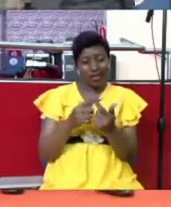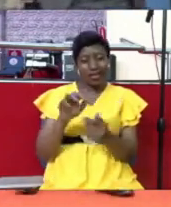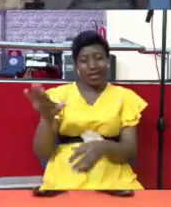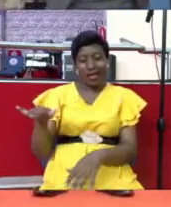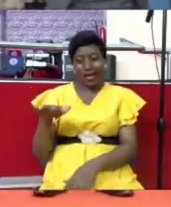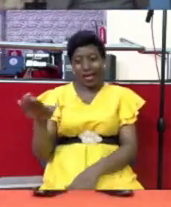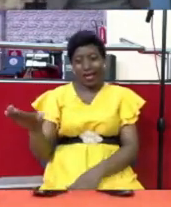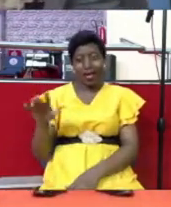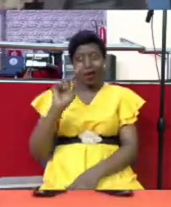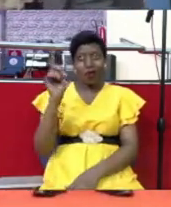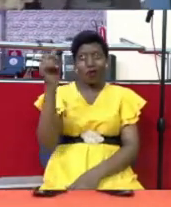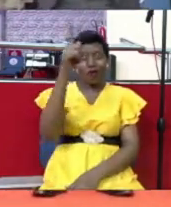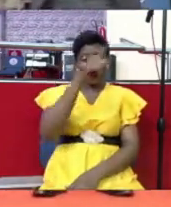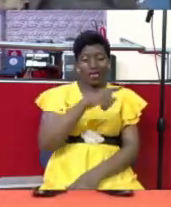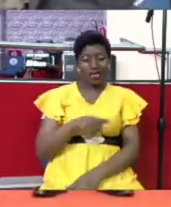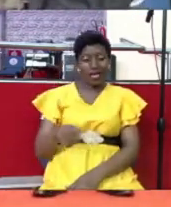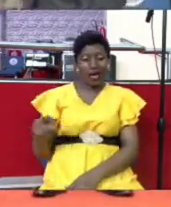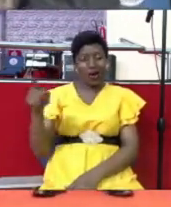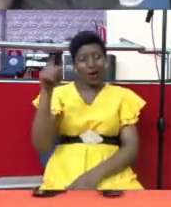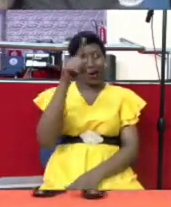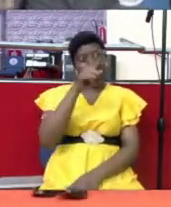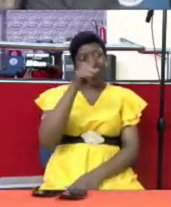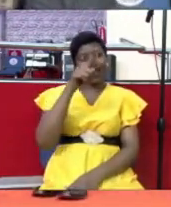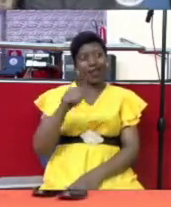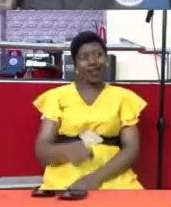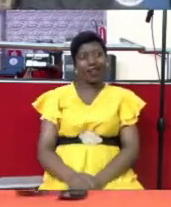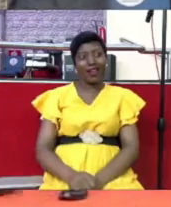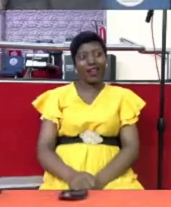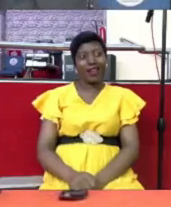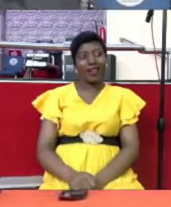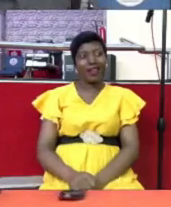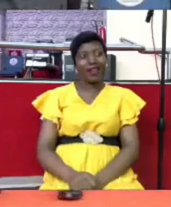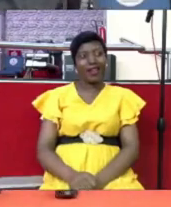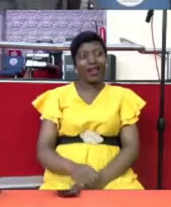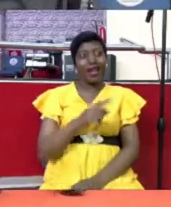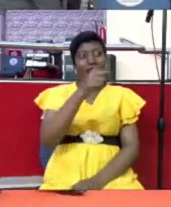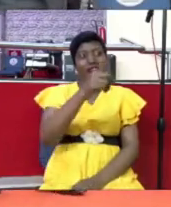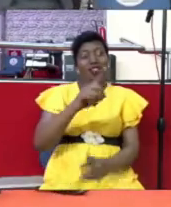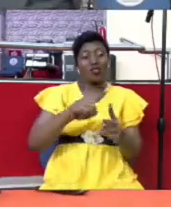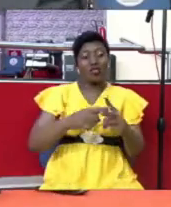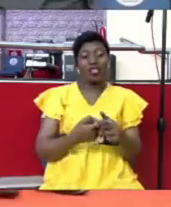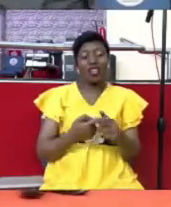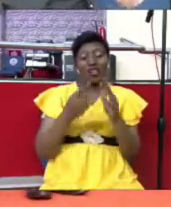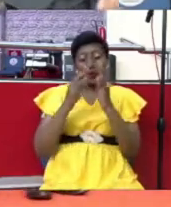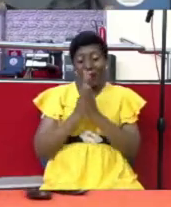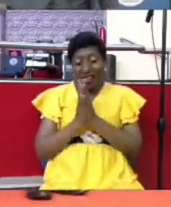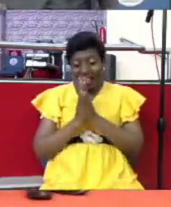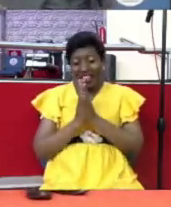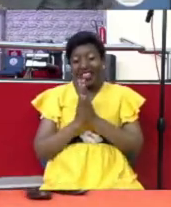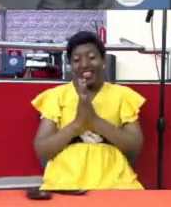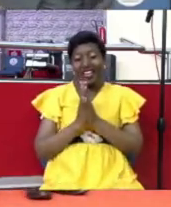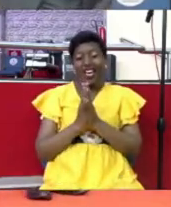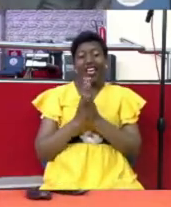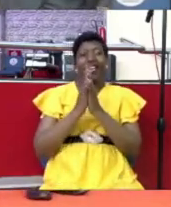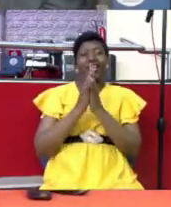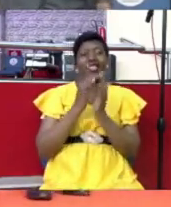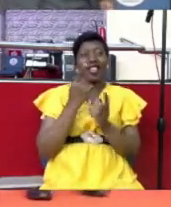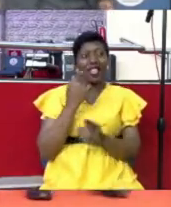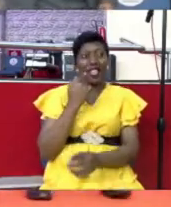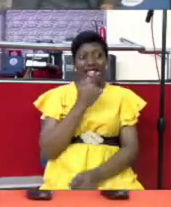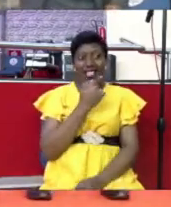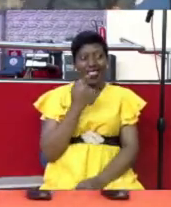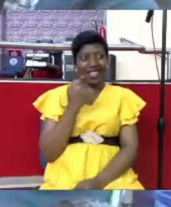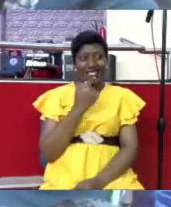ukaweze kufanya hesabu ya nafasi ya mviringo. And you start praying in tongues. Na unaanza kuomba kwa ndimi.